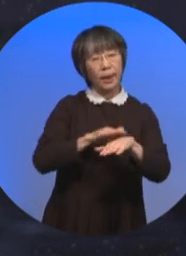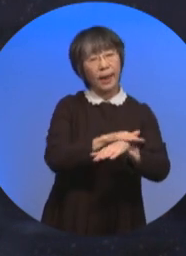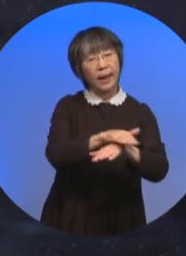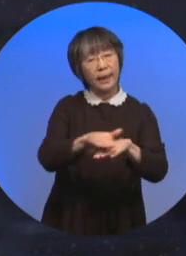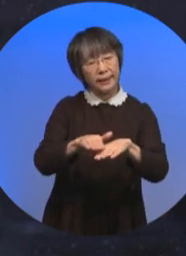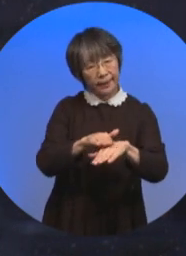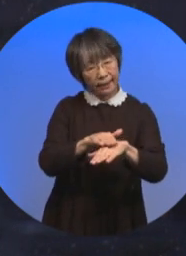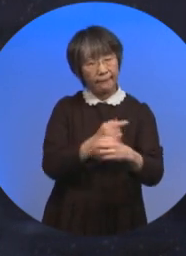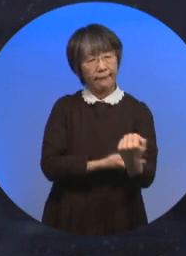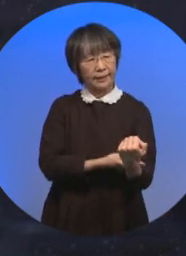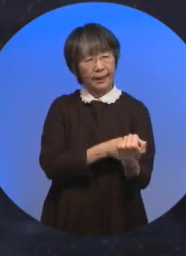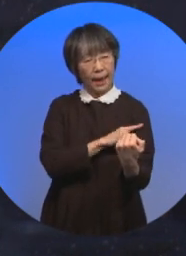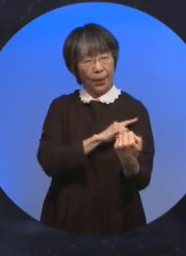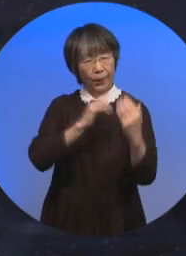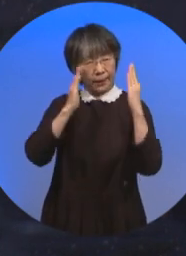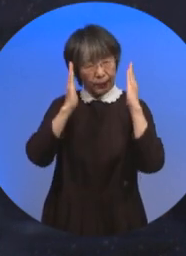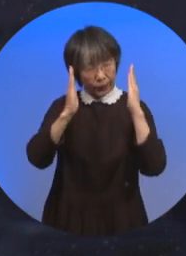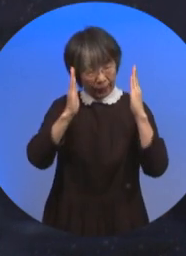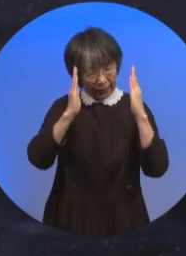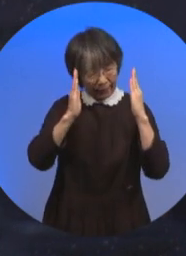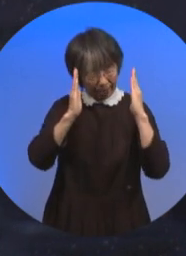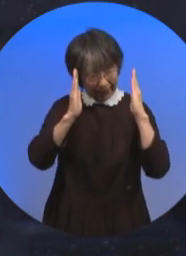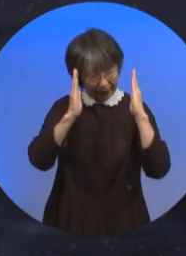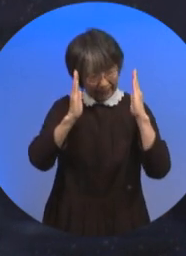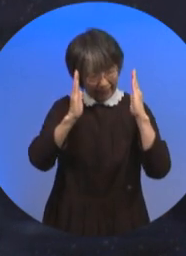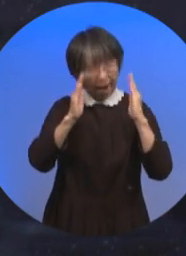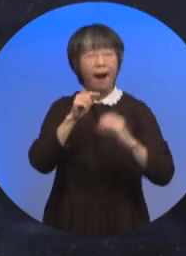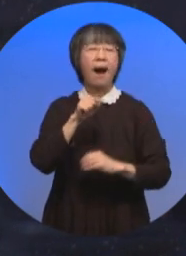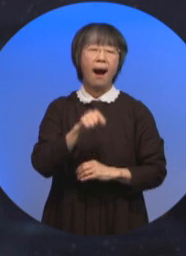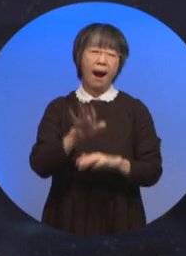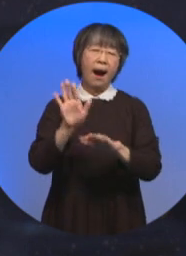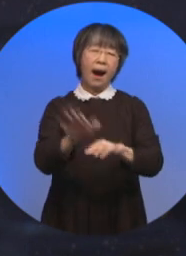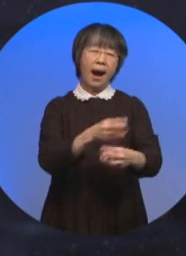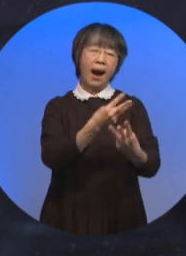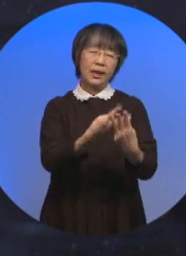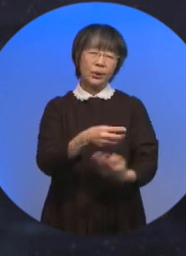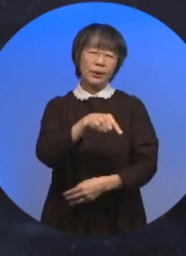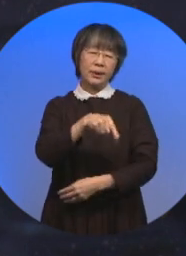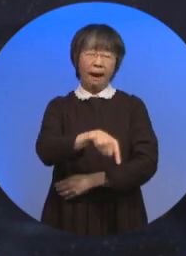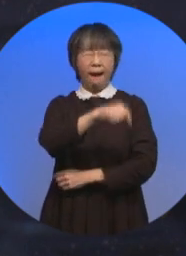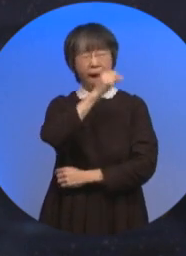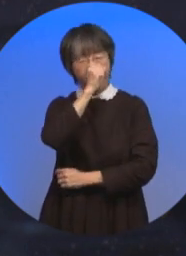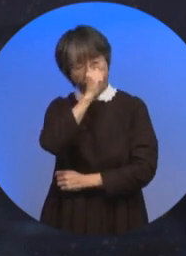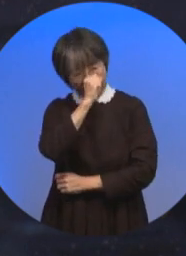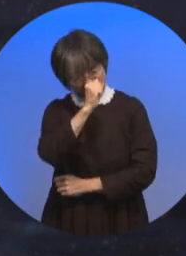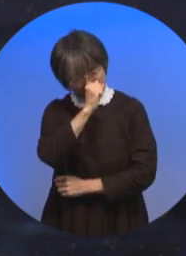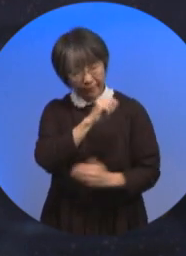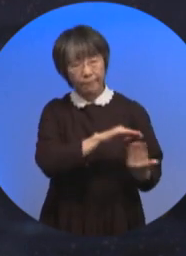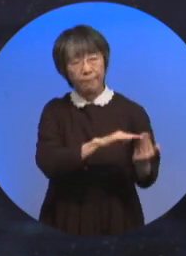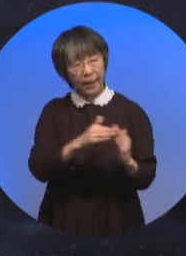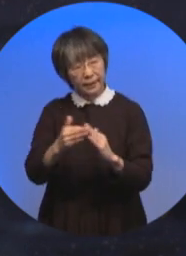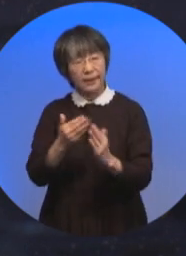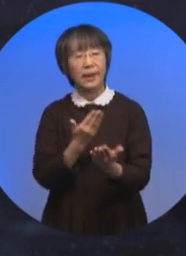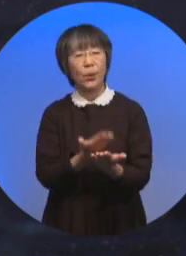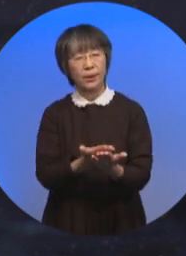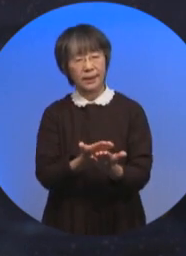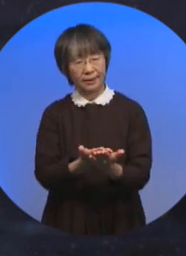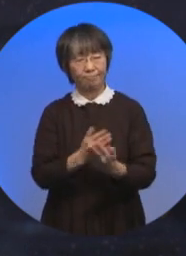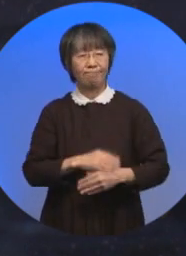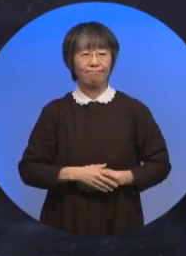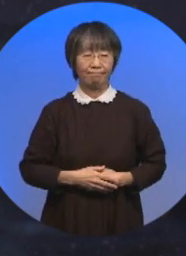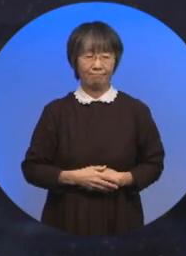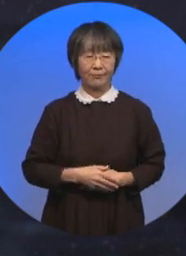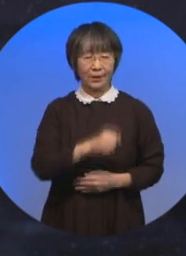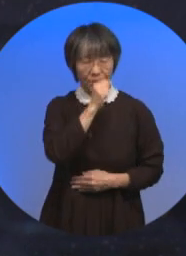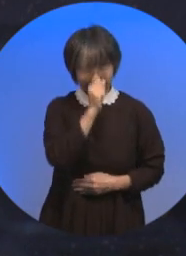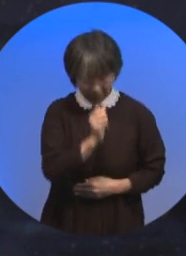て力を一生懸命振り絞って、ああ吹田ありという町にしていきたい、そう思っております。ぜ